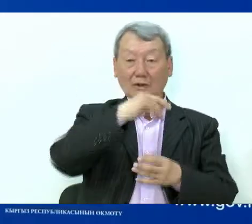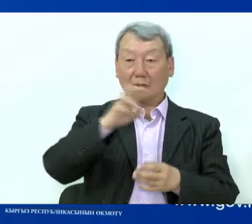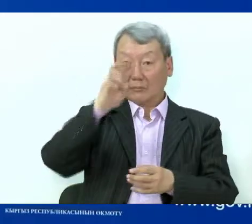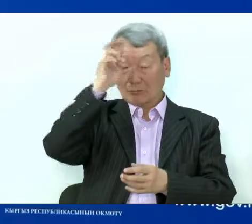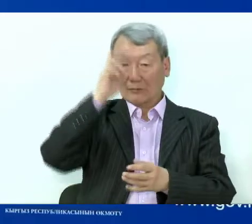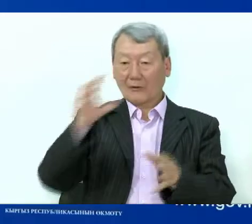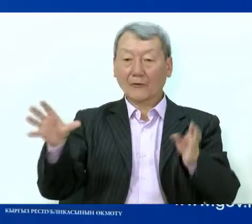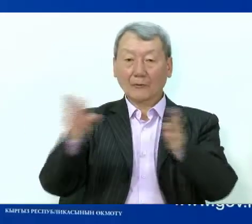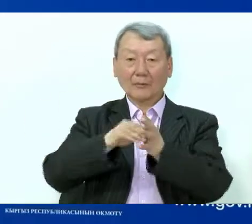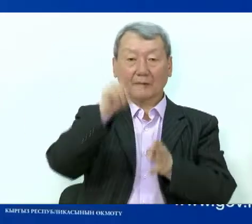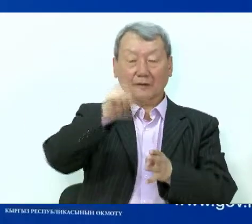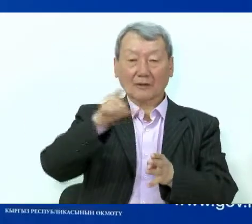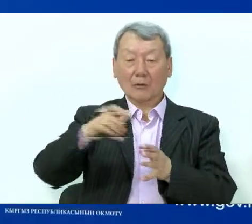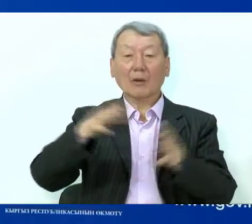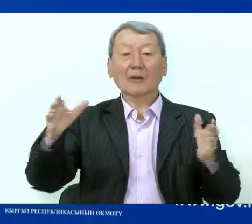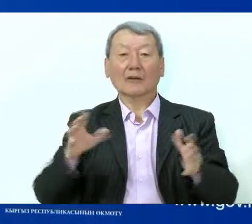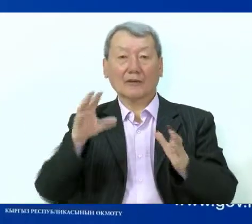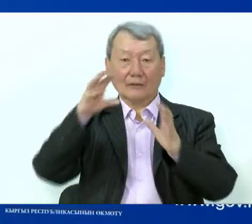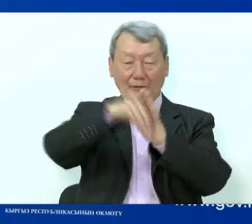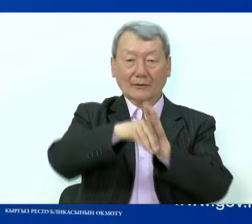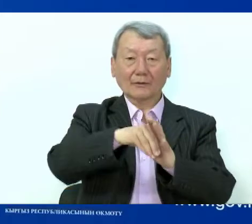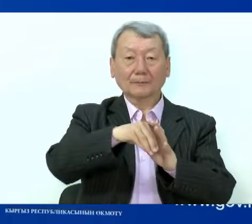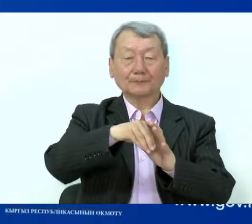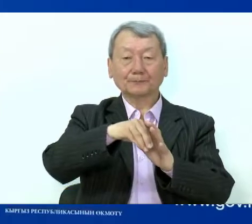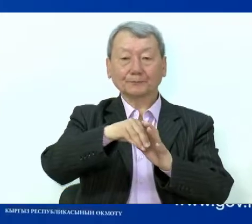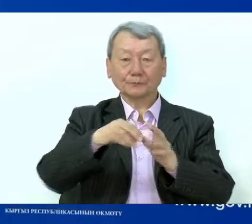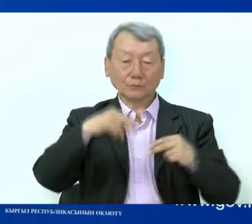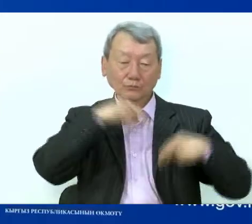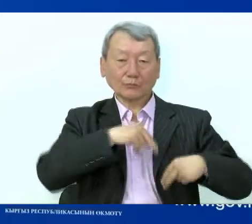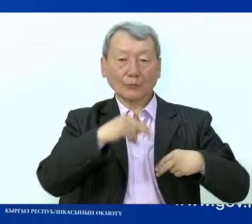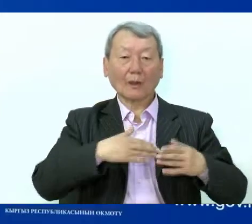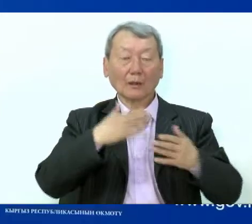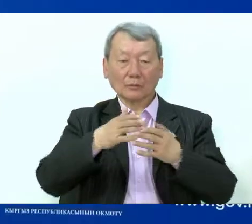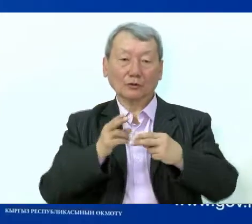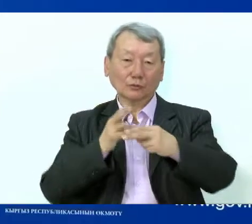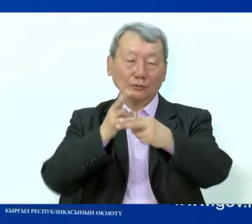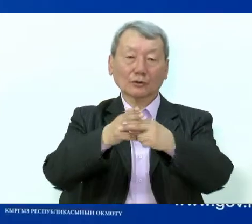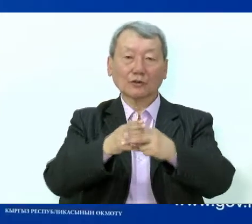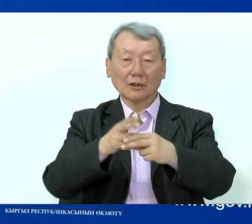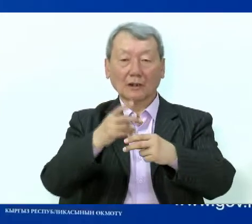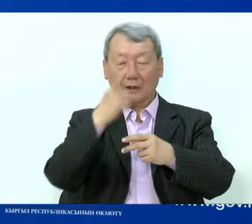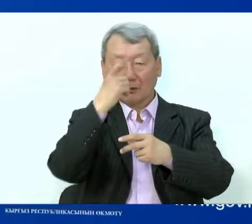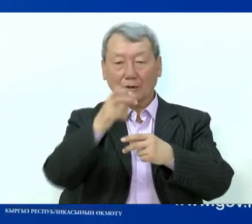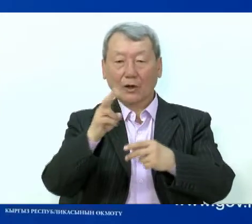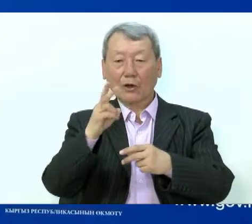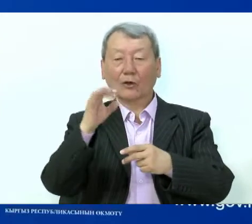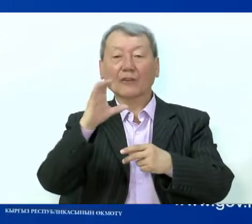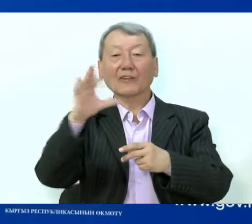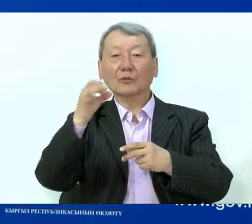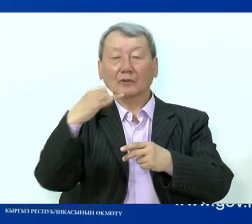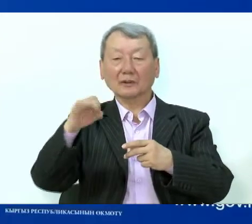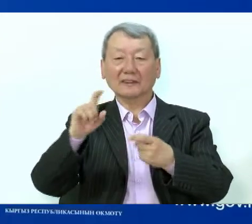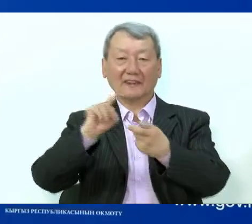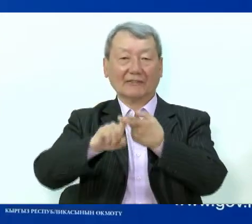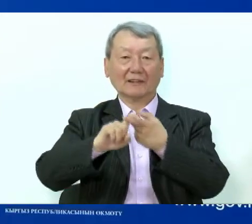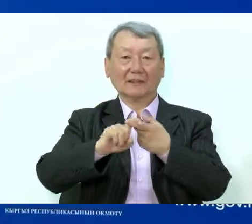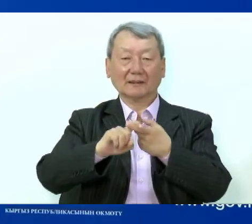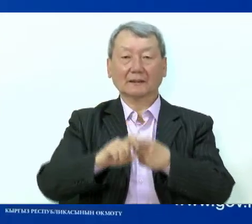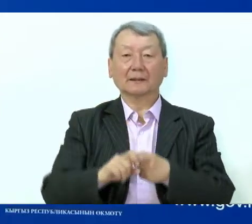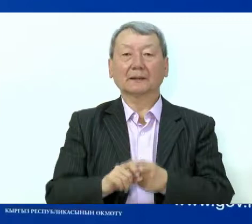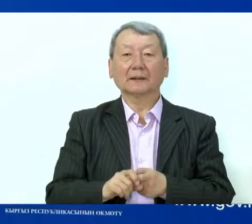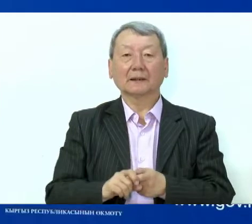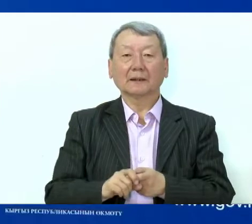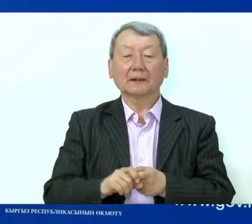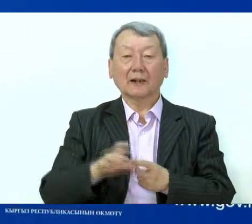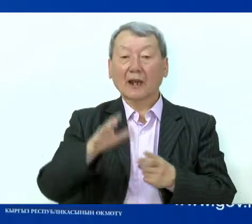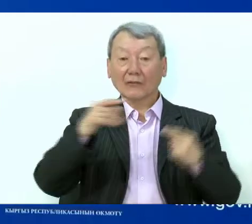органы вместе с гражданами вкладывают колоссальный труд по предотвращению и предупреждению коронавирусной инфекции.